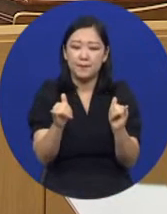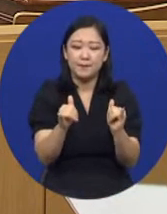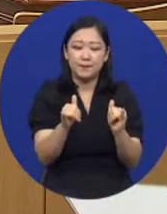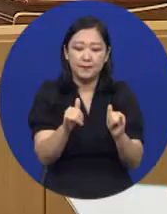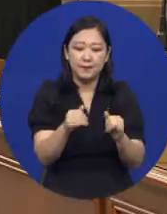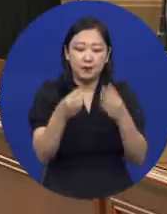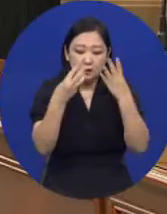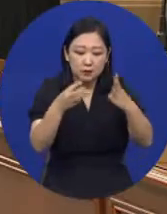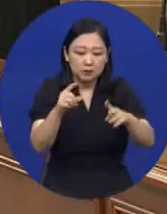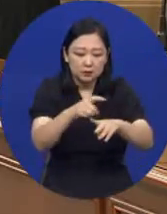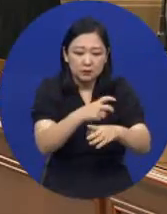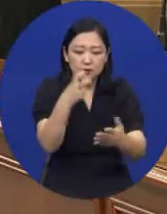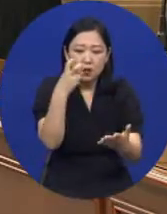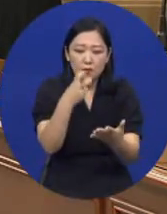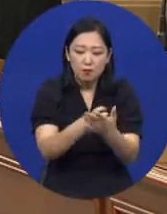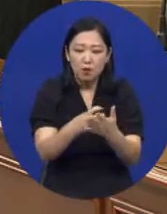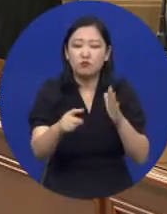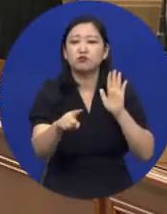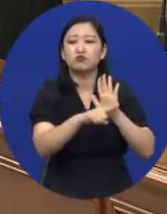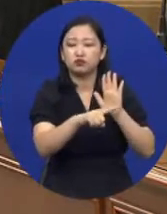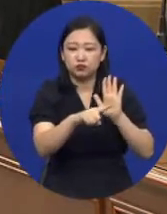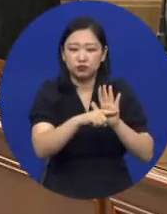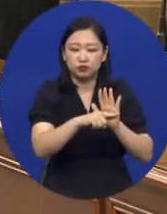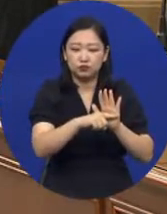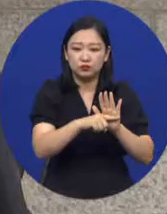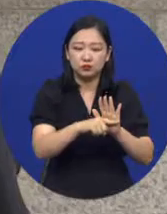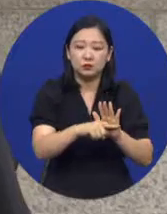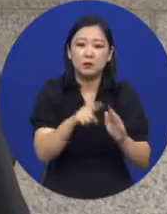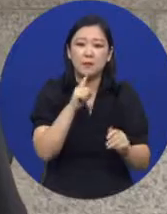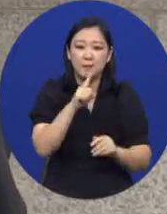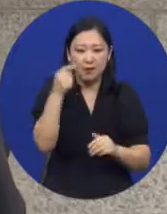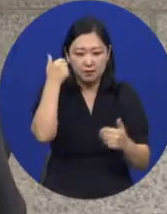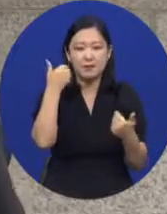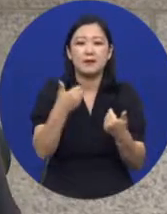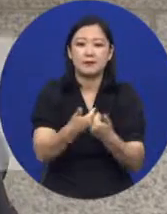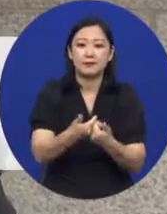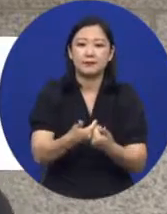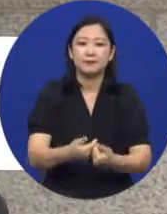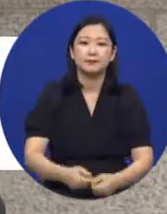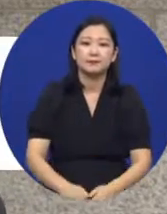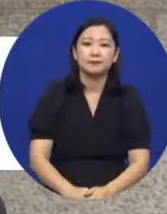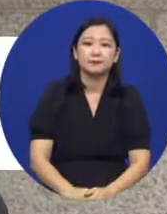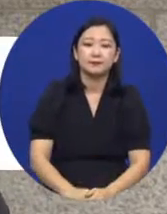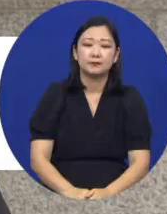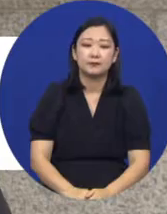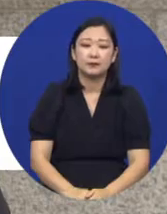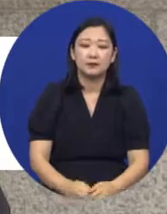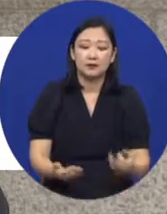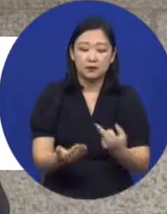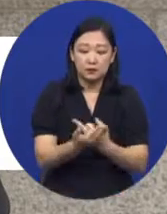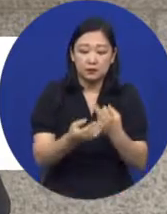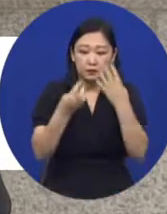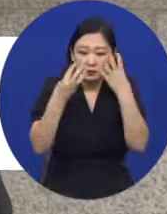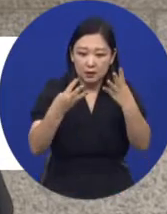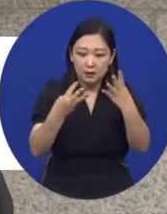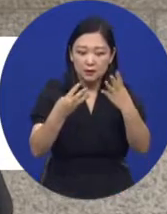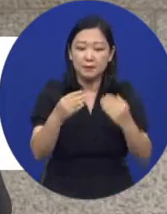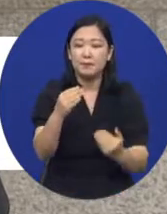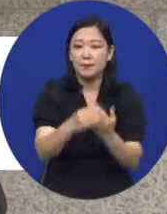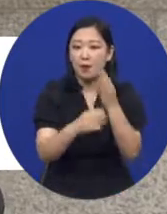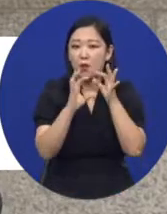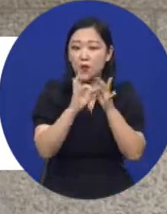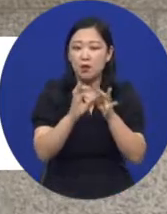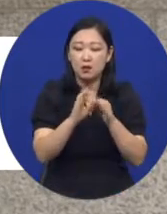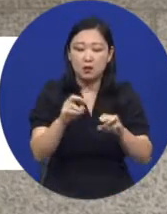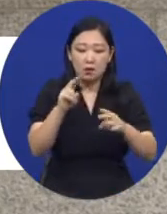4.3 특별법을 부정하는 주장이라며 반발했습니다. 이 희생자가 제주 4.3 사건 관련으로 형사